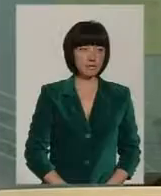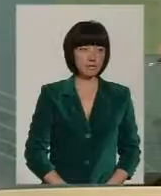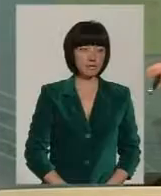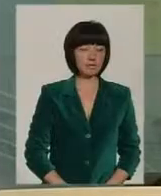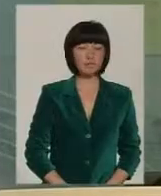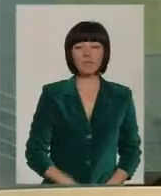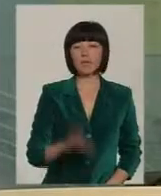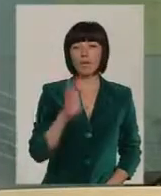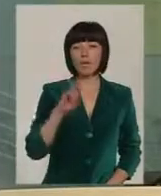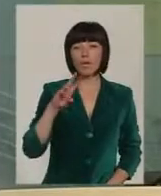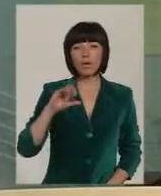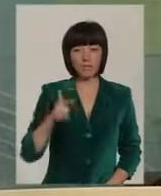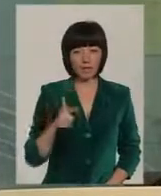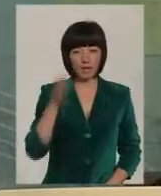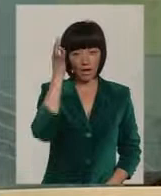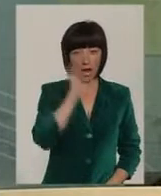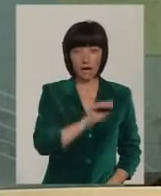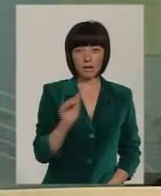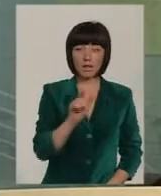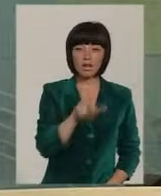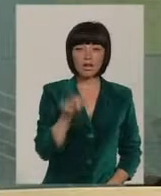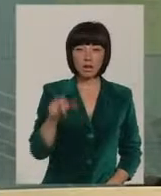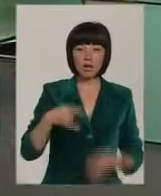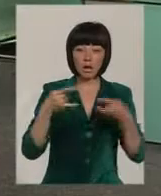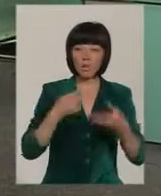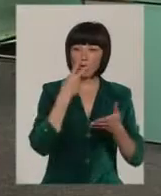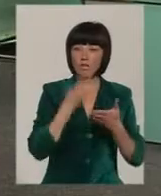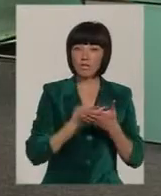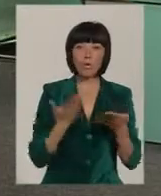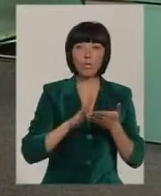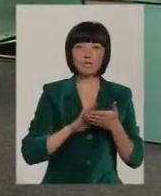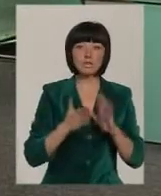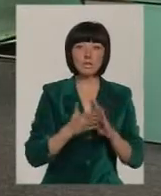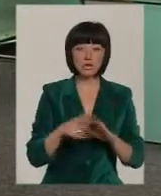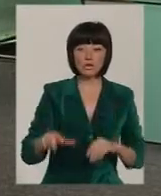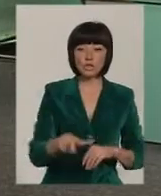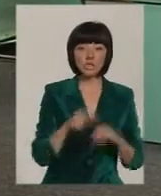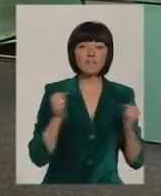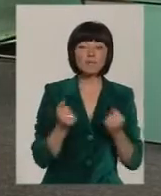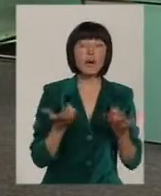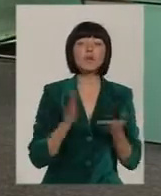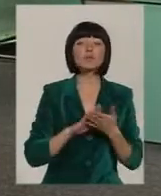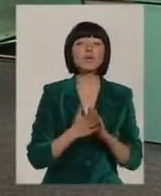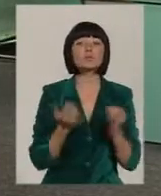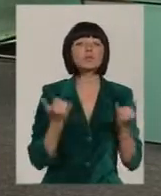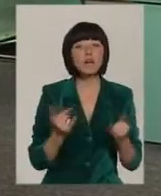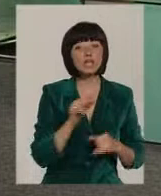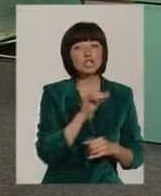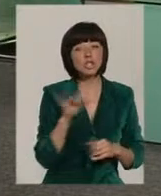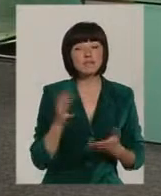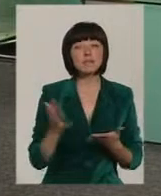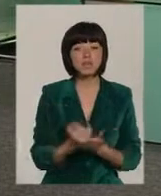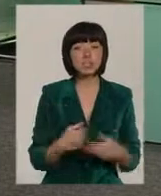Пане Олеже, ми нагадали глядачам, і ми також подивились сюжет про те, в якому стані була річка взимку, яка ситуація зараз, і чи